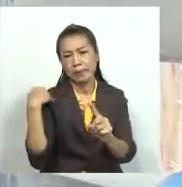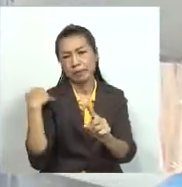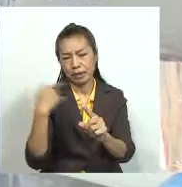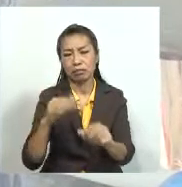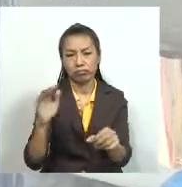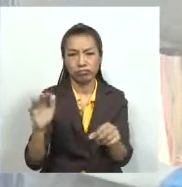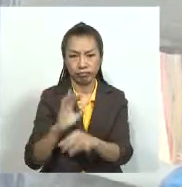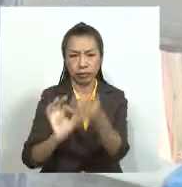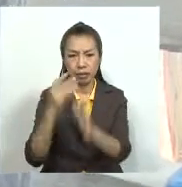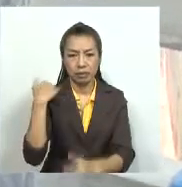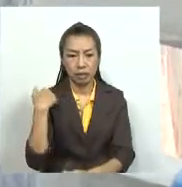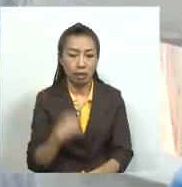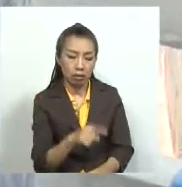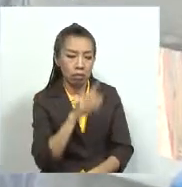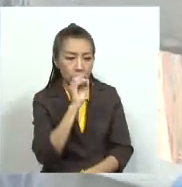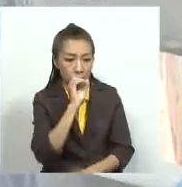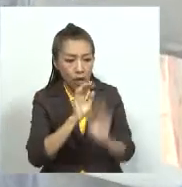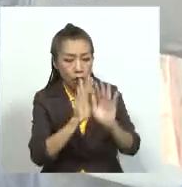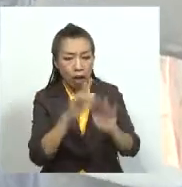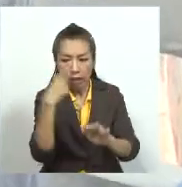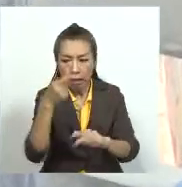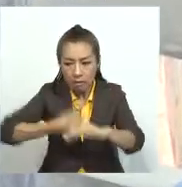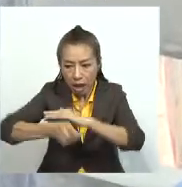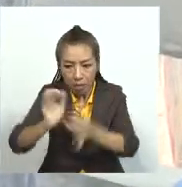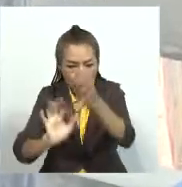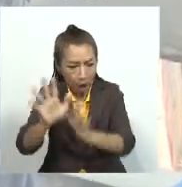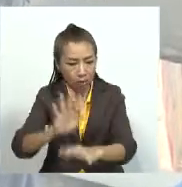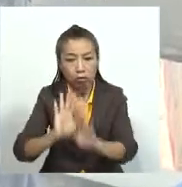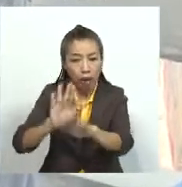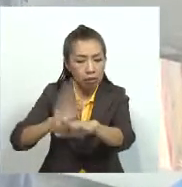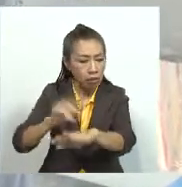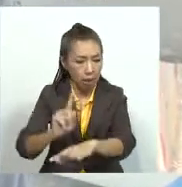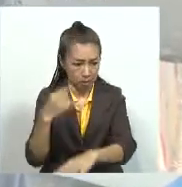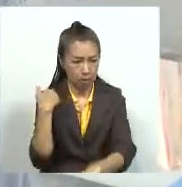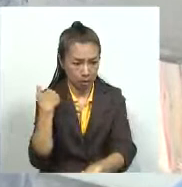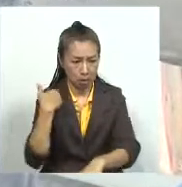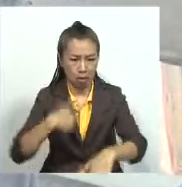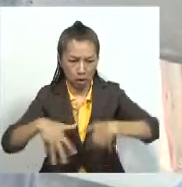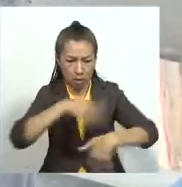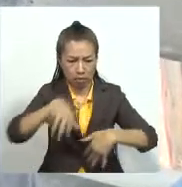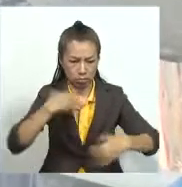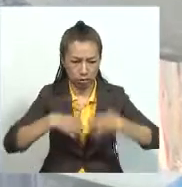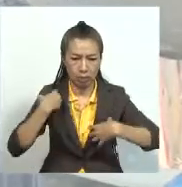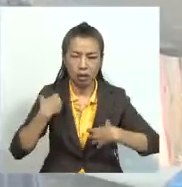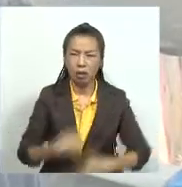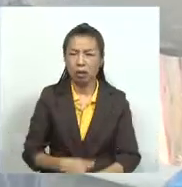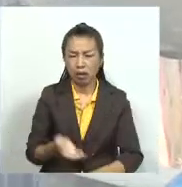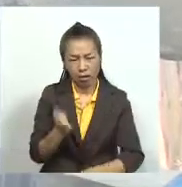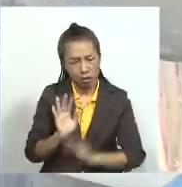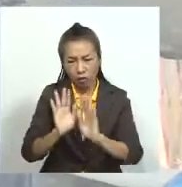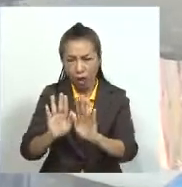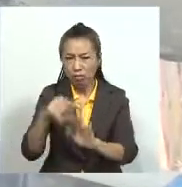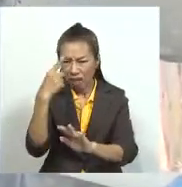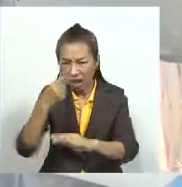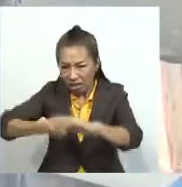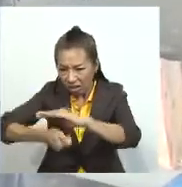ยู่ครับ อยากฝากอะไรถึงกลุ่มคนที่เข้ามาเผาพื้นที่ที่เกาะสร้างความเดือดร้อนให้กับชาวบ้าน ครับก็ขออย่าฝากถึงคนที่เ